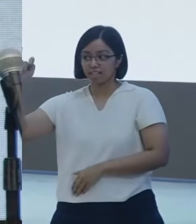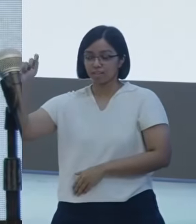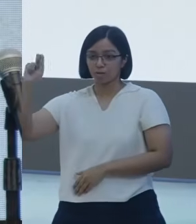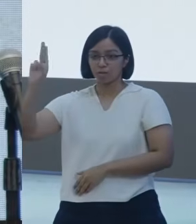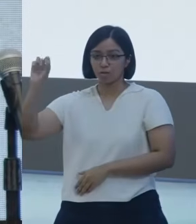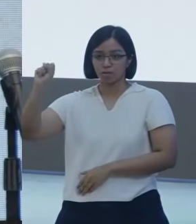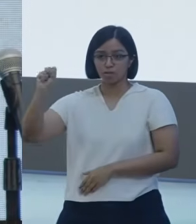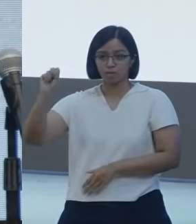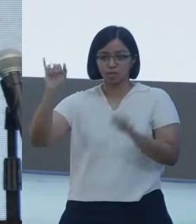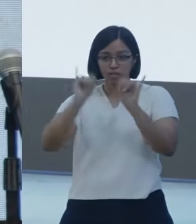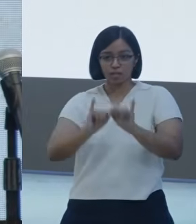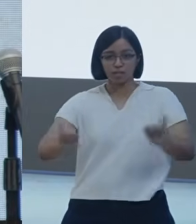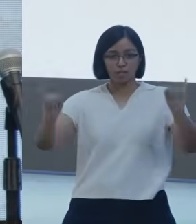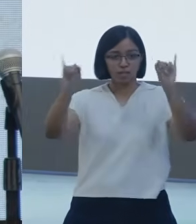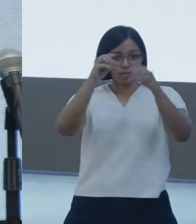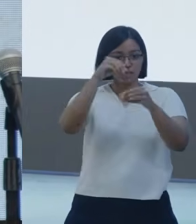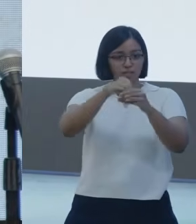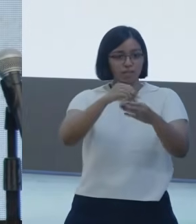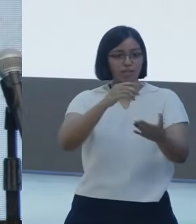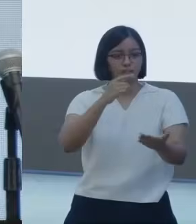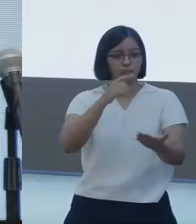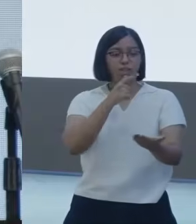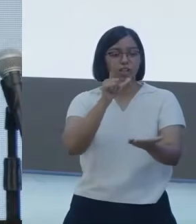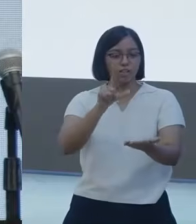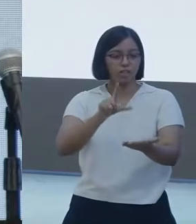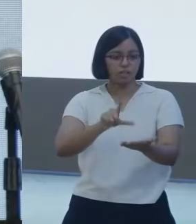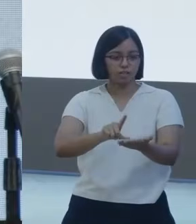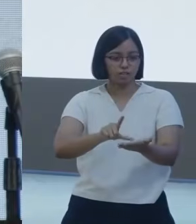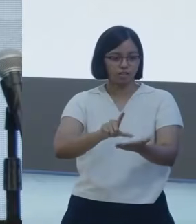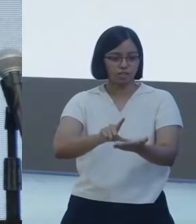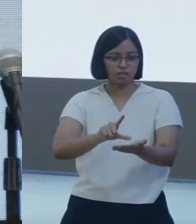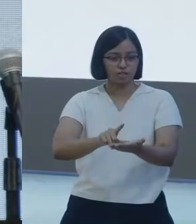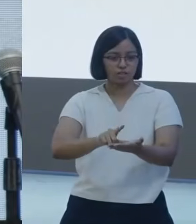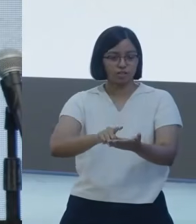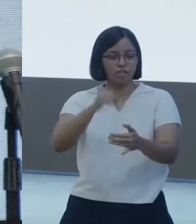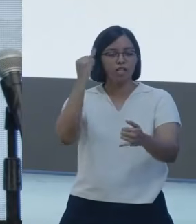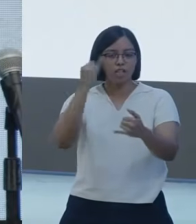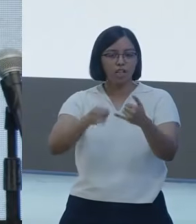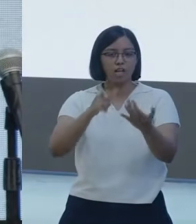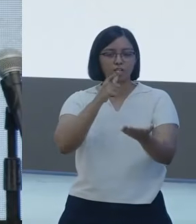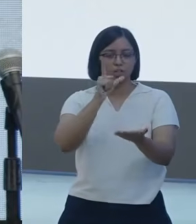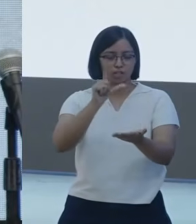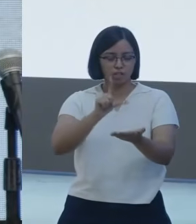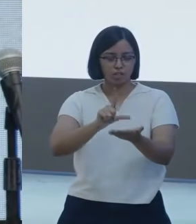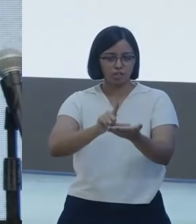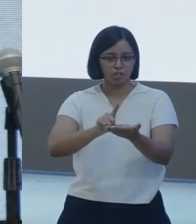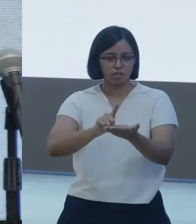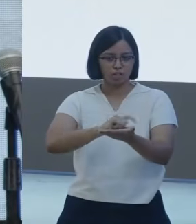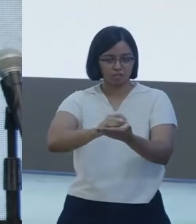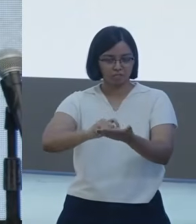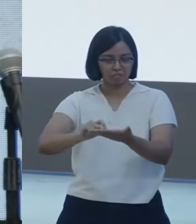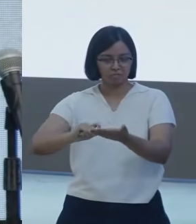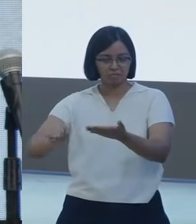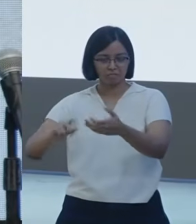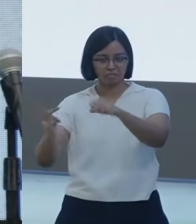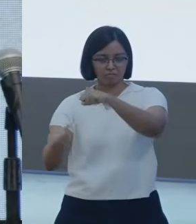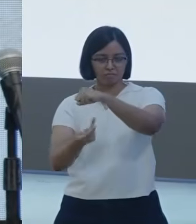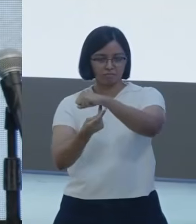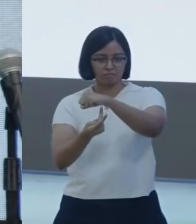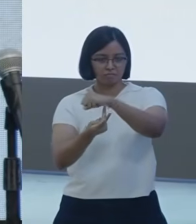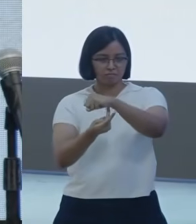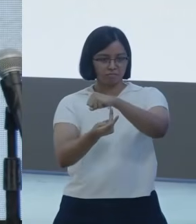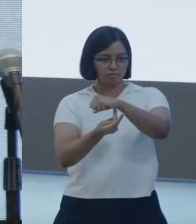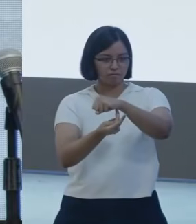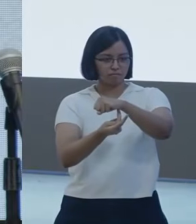liham na ito ay ang mga huling liham na sinulat ni Pablo.